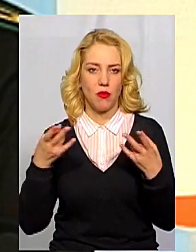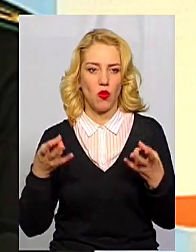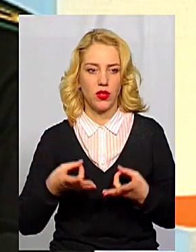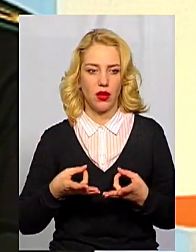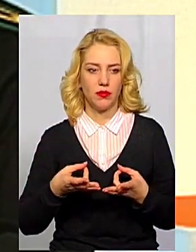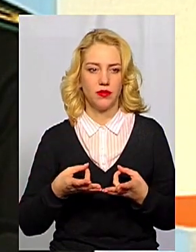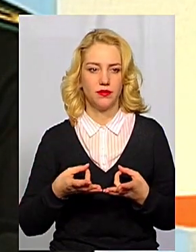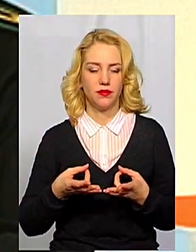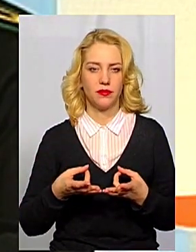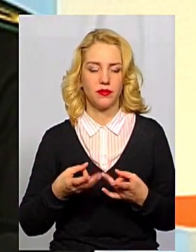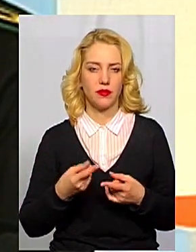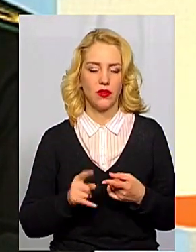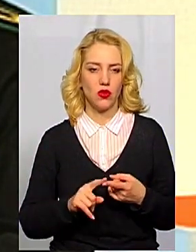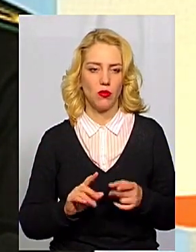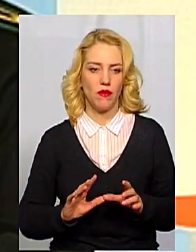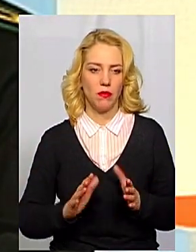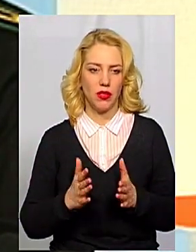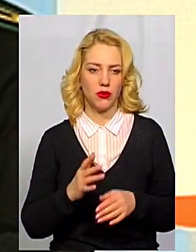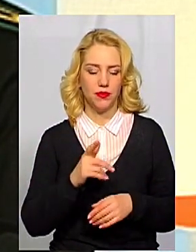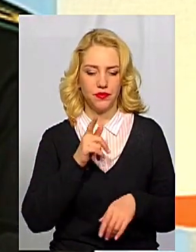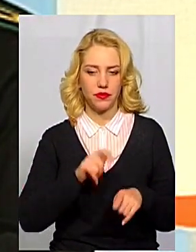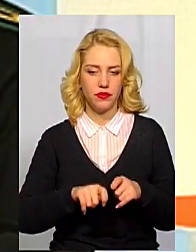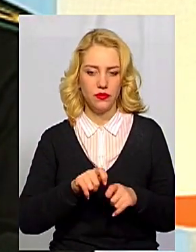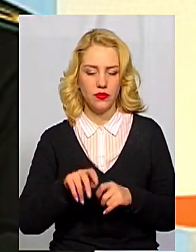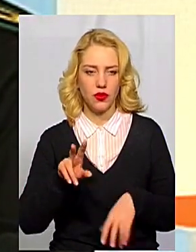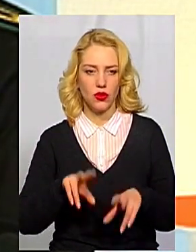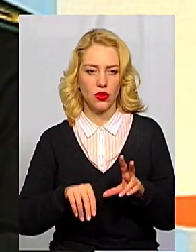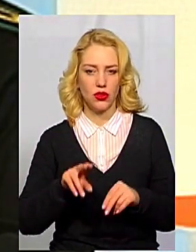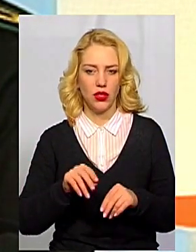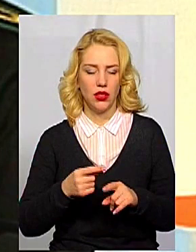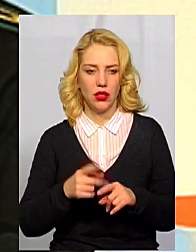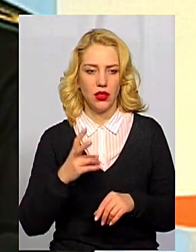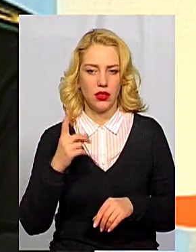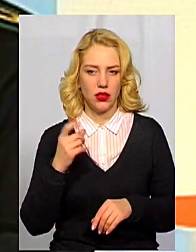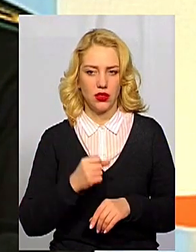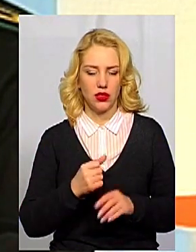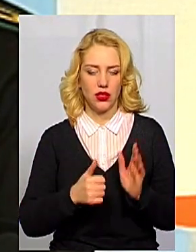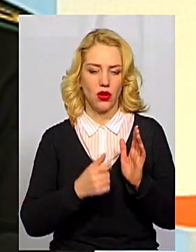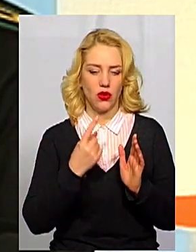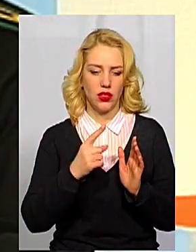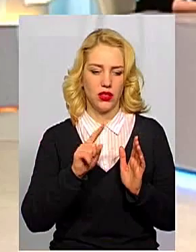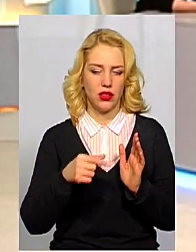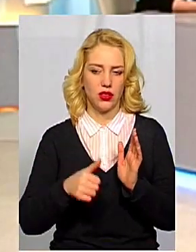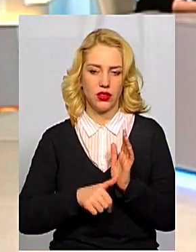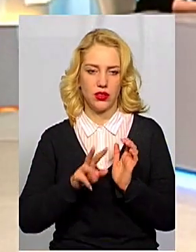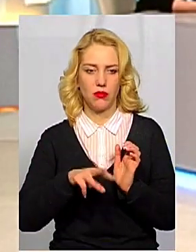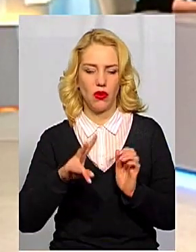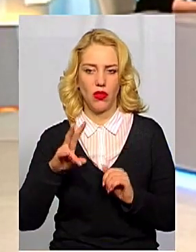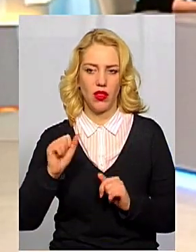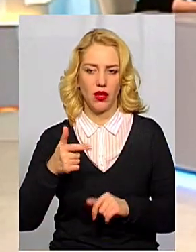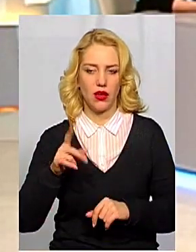І по цьому випадку інспекцію розраховано збитки буквально на минулому тижні на 1,6 мільйона гривень.